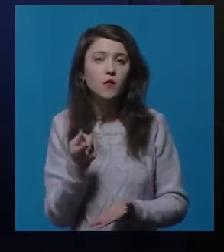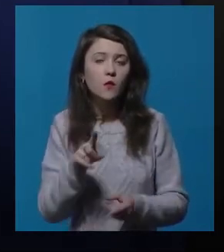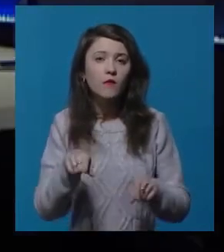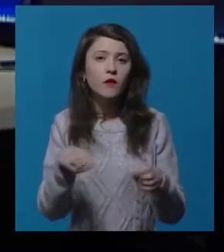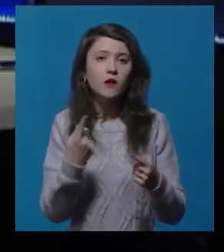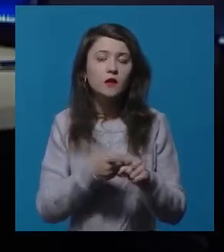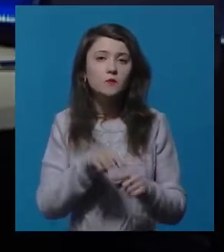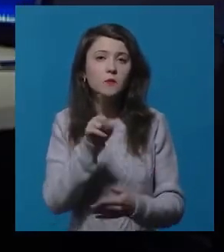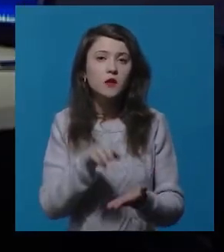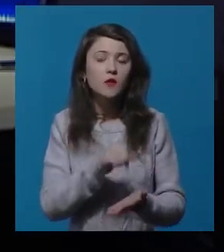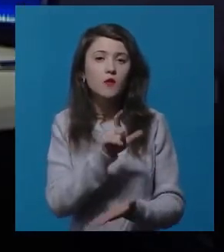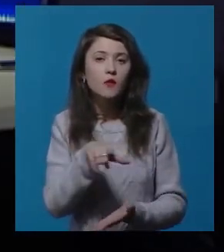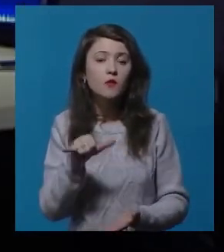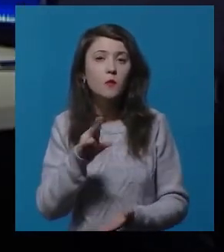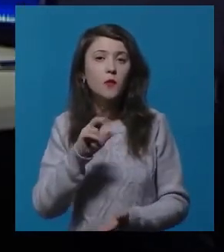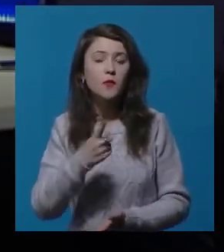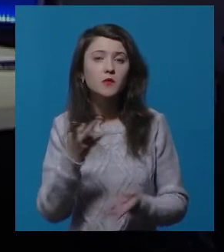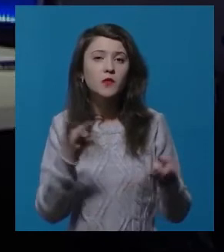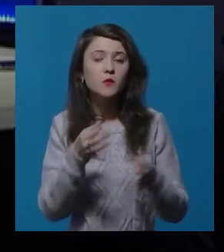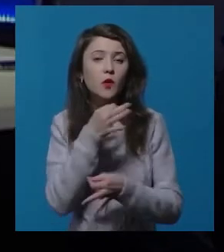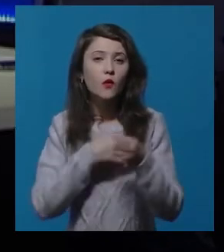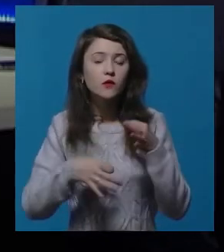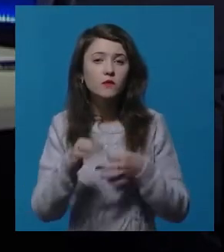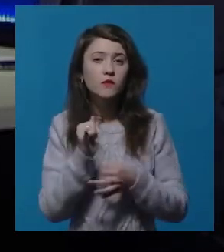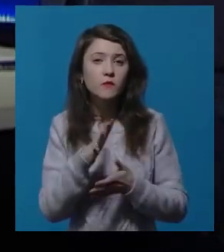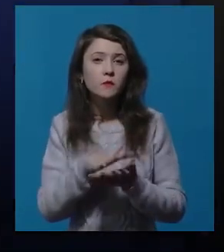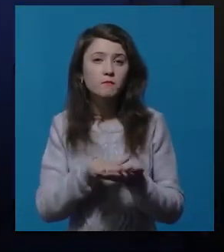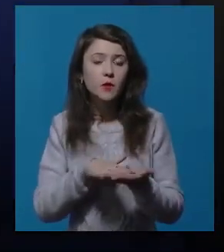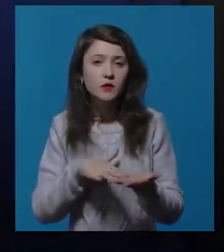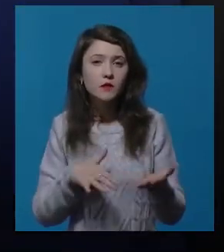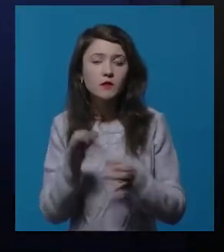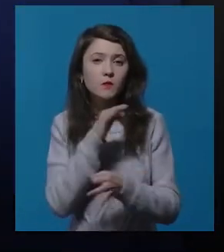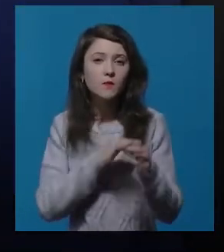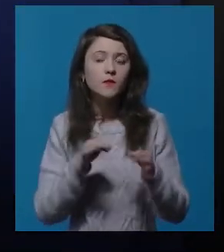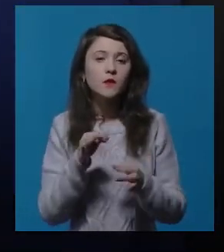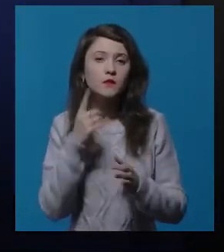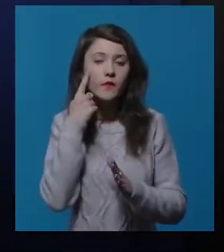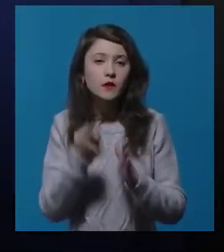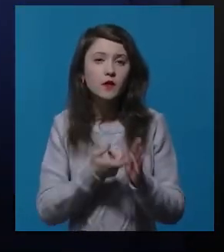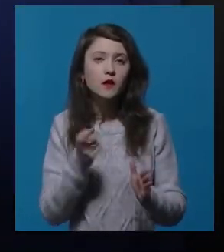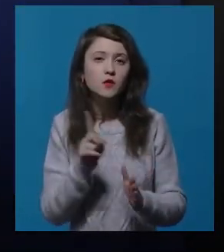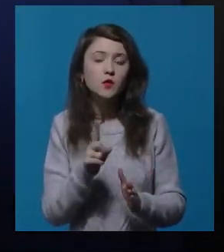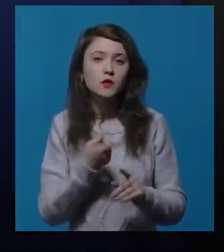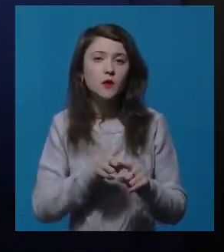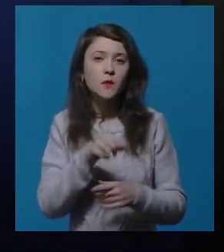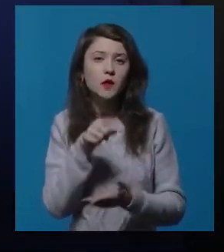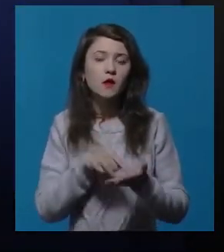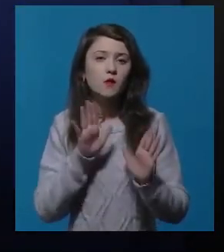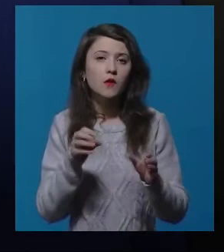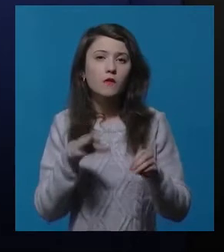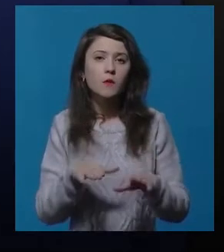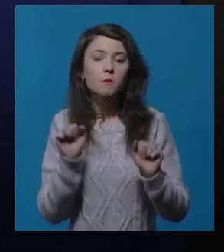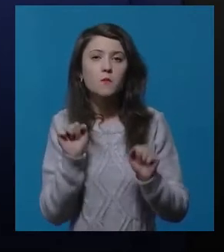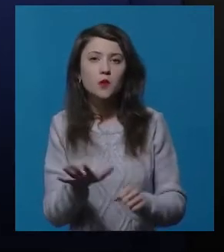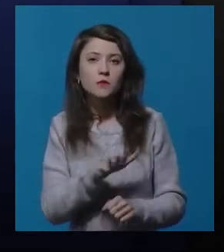питання у людей, їх, по-перше, потрібно консультувати, і в процесі консультації, наприклад, з'ясовується, що це питання буде вирішено, може бути